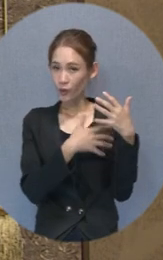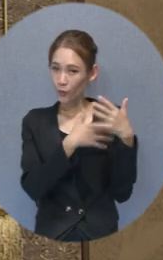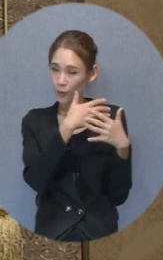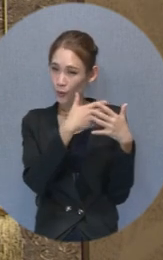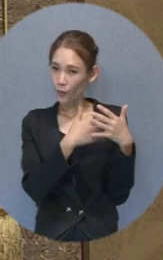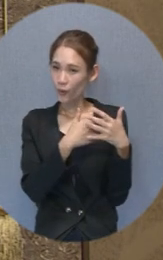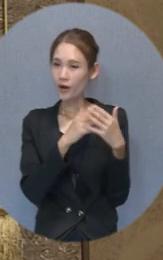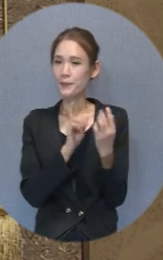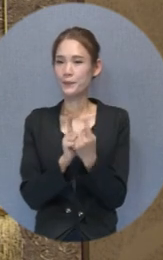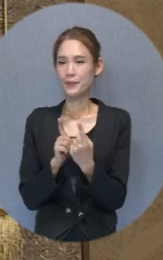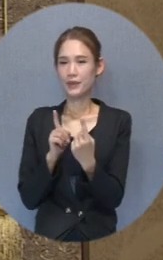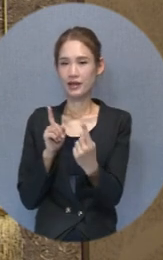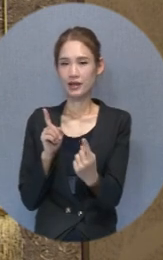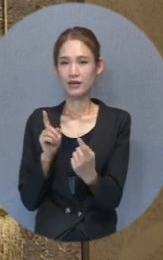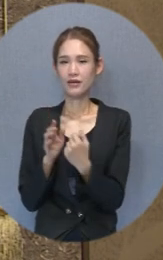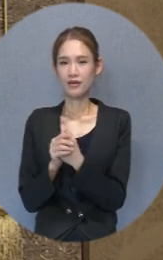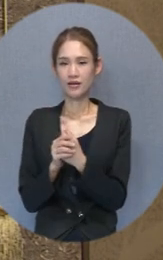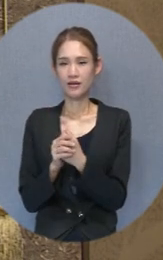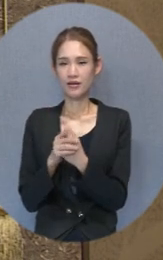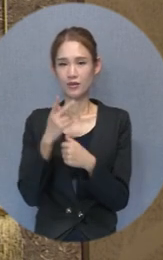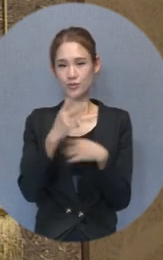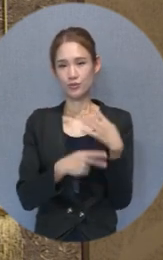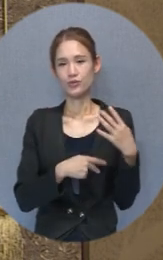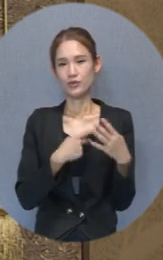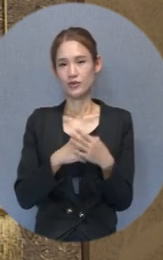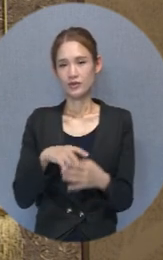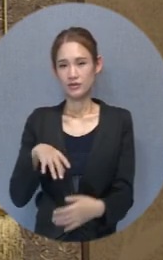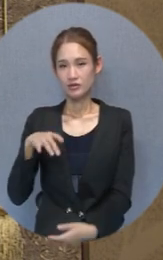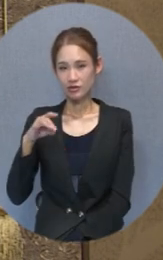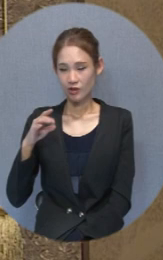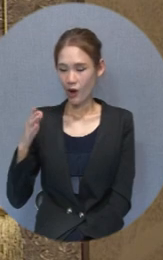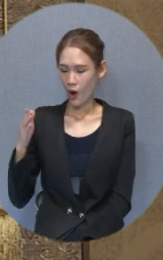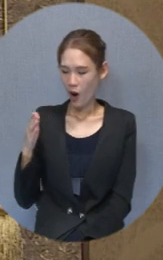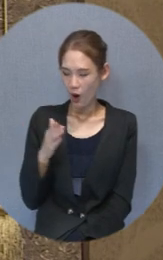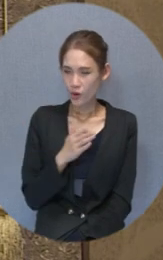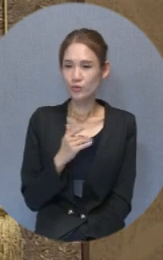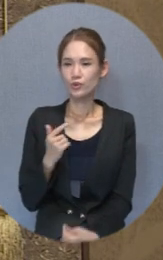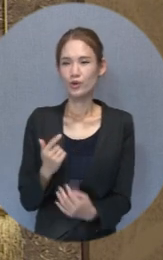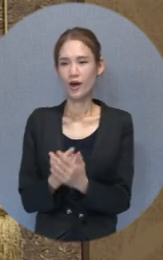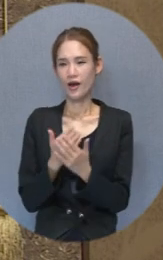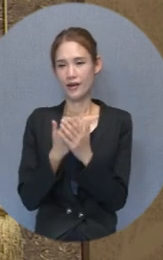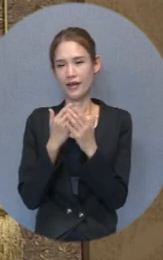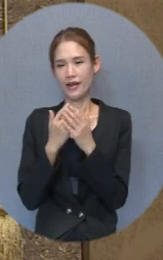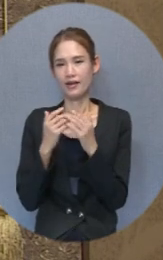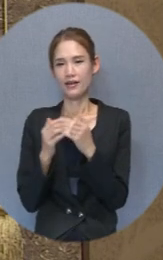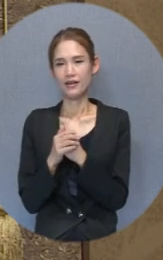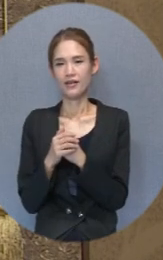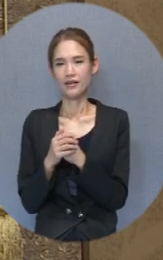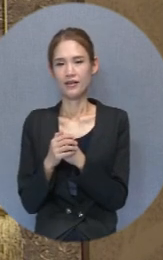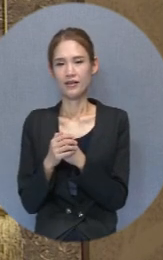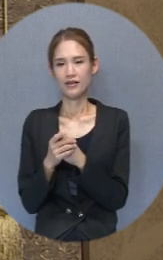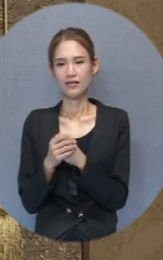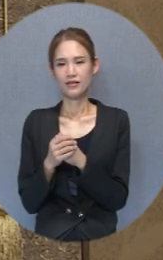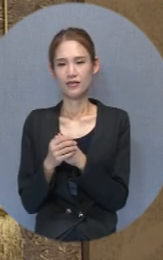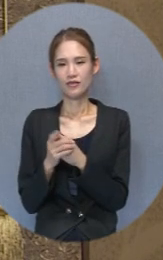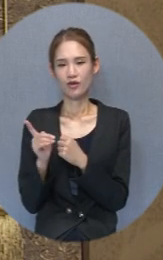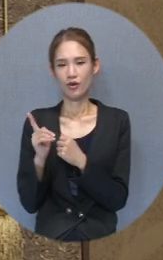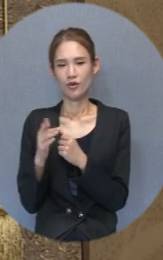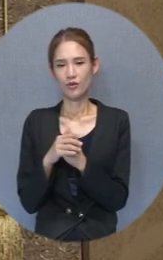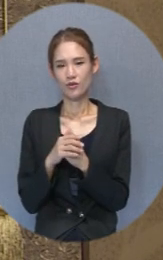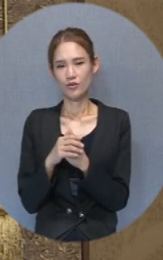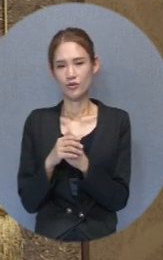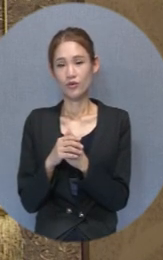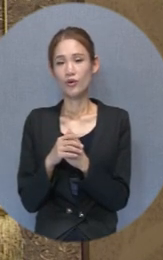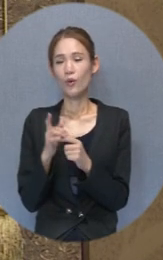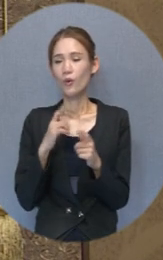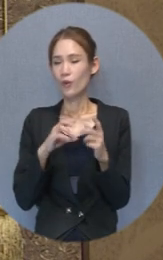동영상이나 비대면으로 이게 프로그램을 처음부터 개발을 하거든요. 아. 그래서 약간 어느 부분에서는 네.